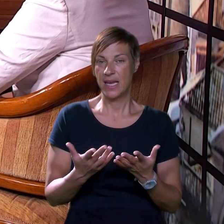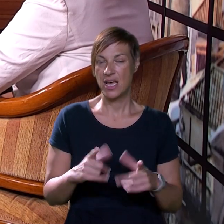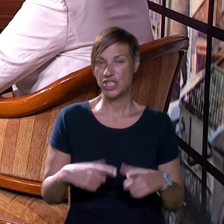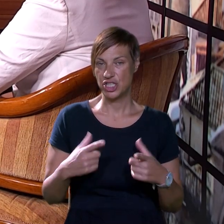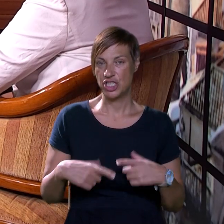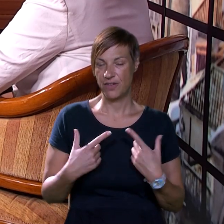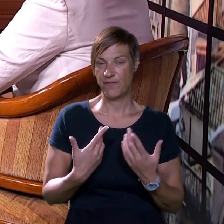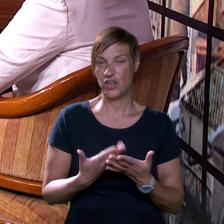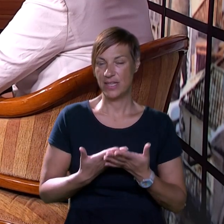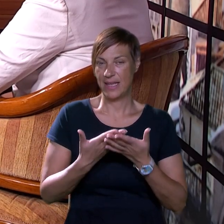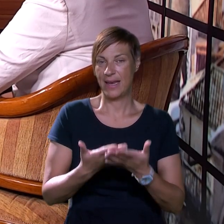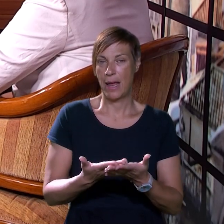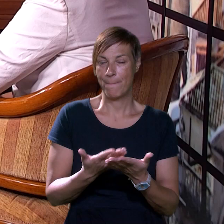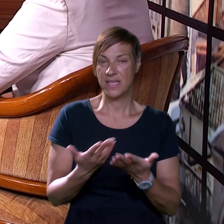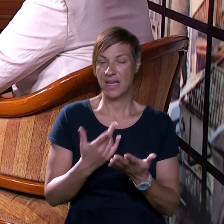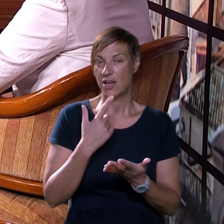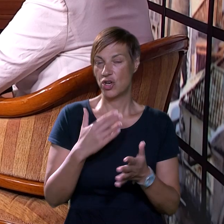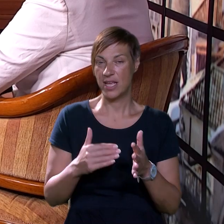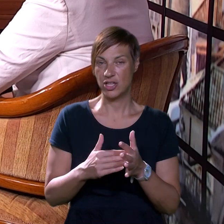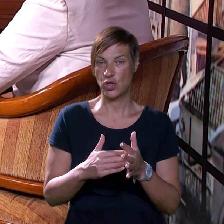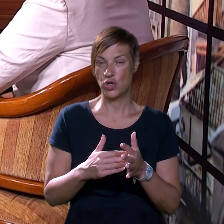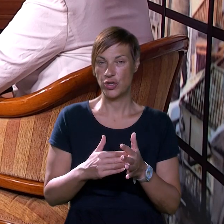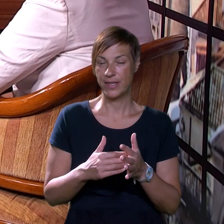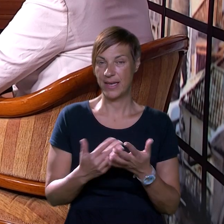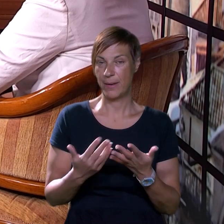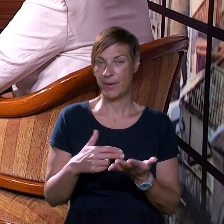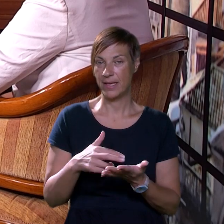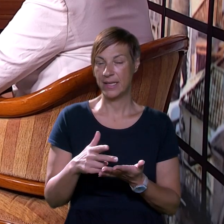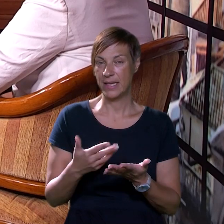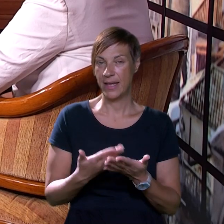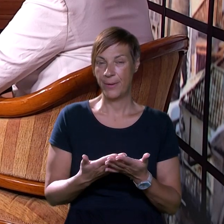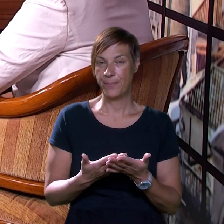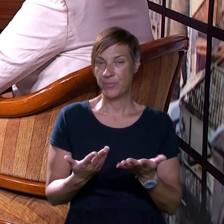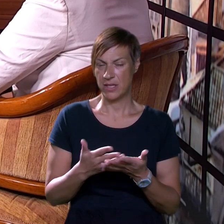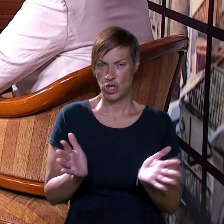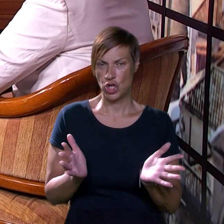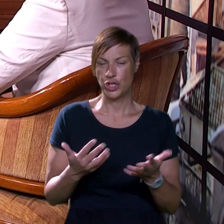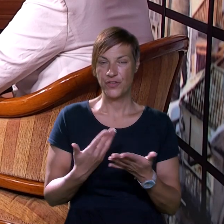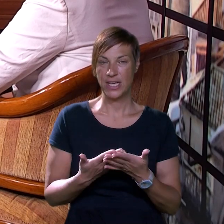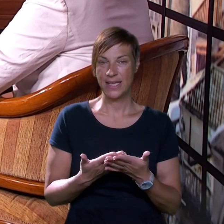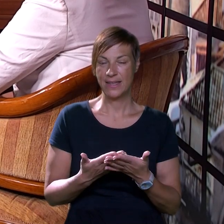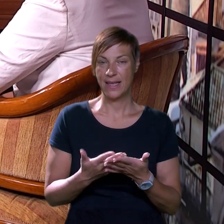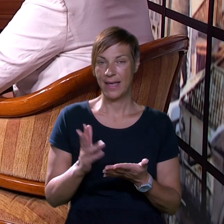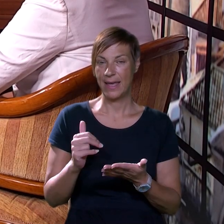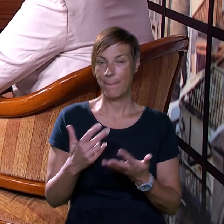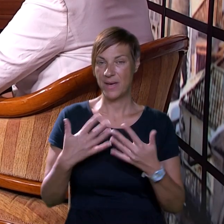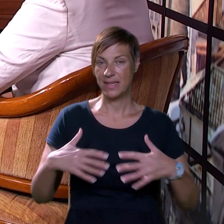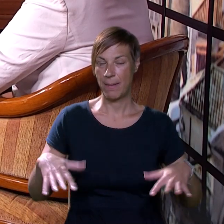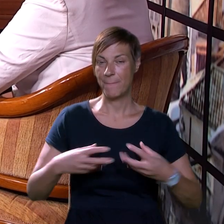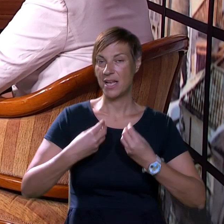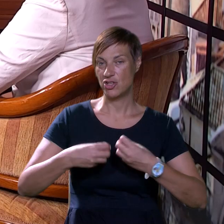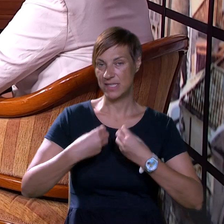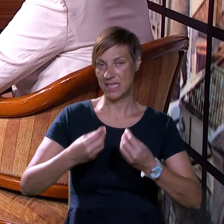način života, nametanje kako netko treba, vi gdje god, šta god otvorite, imate